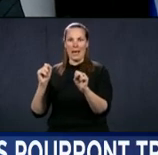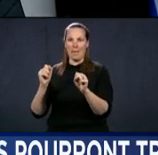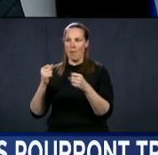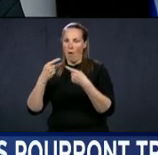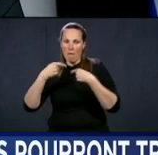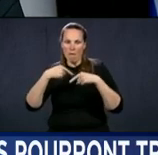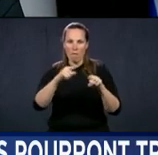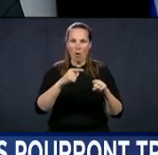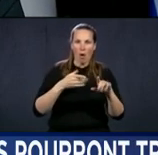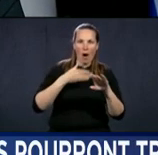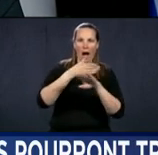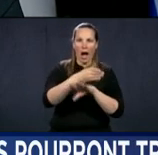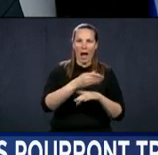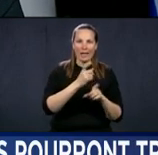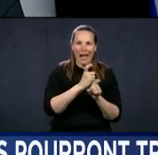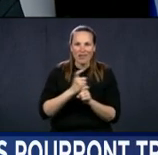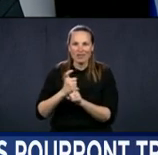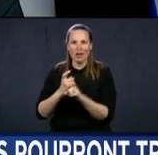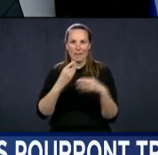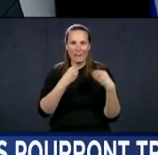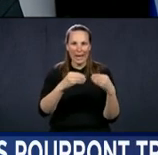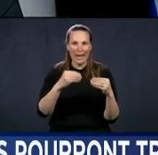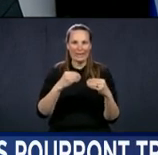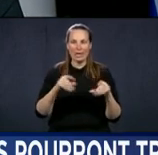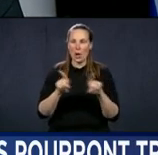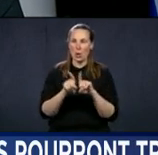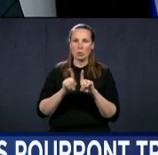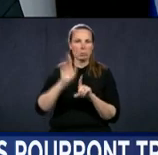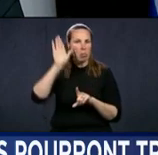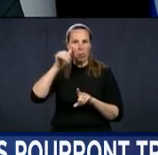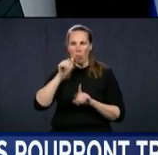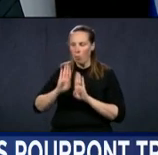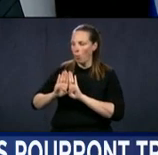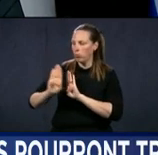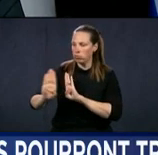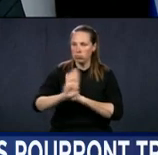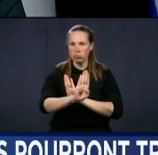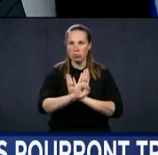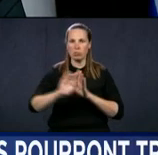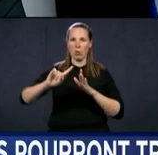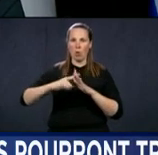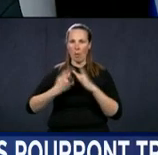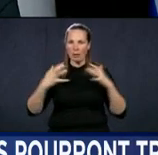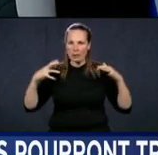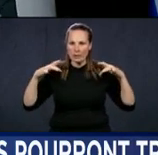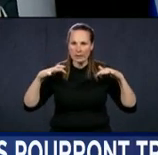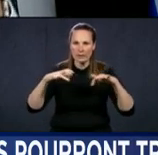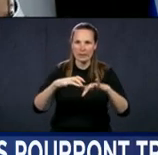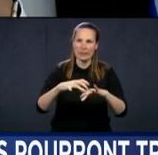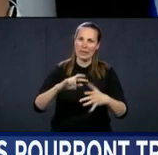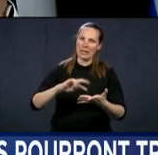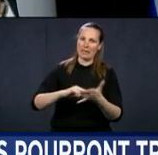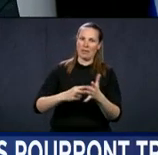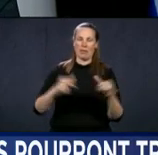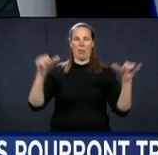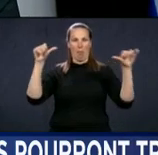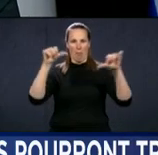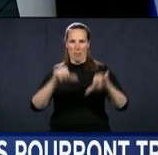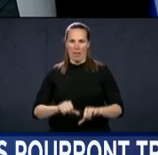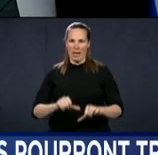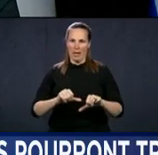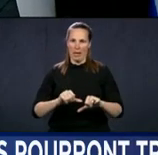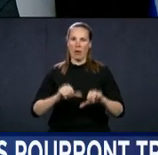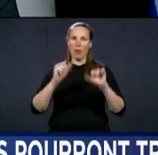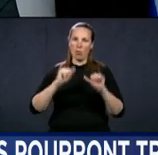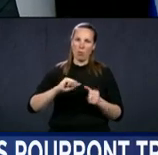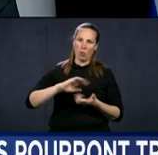aller magasiner de façon intensive, à ne pas respecter le 2 mètres, à faire des rassemblements, à ce moment-là, on vient introduire un autre élément de danger qui